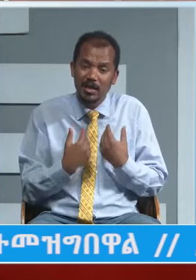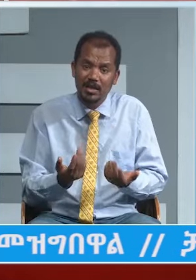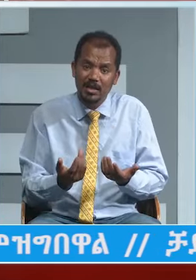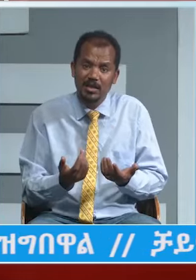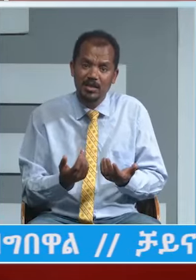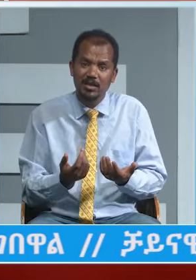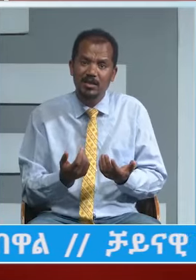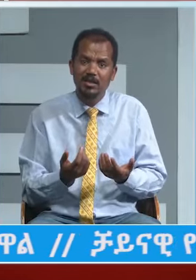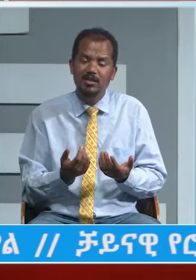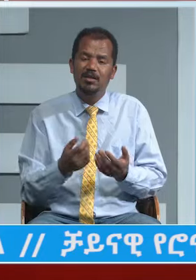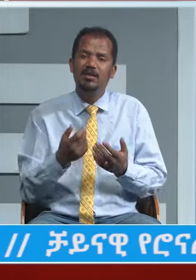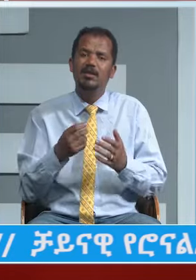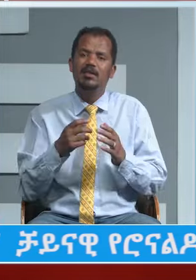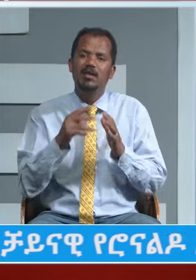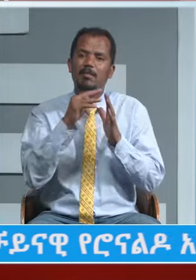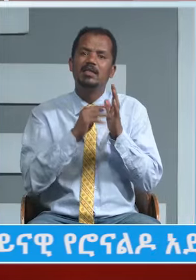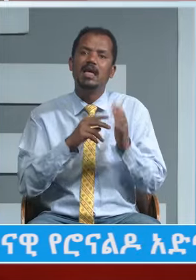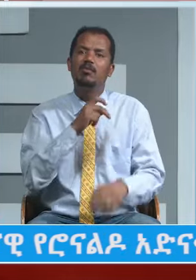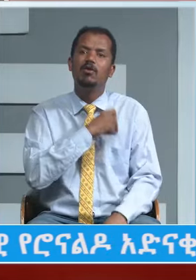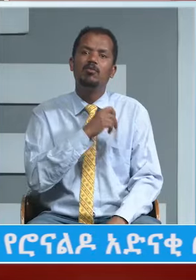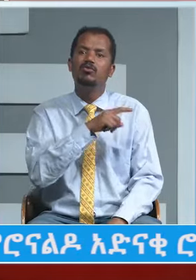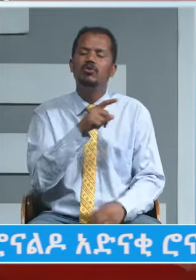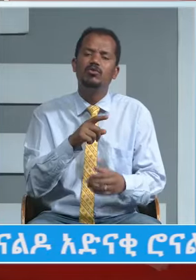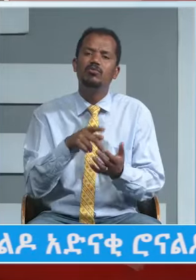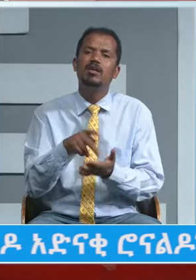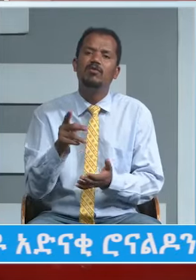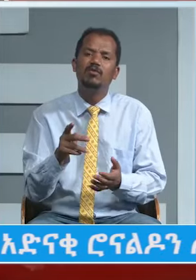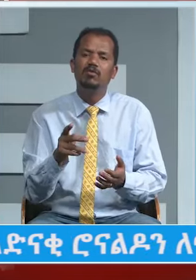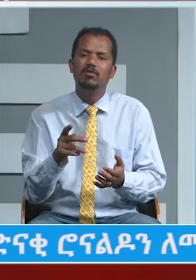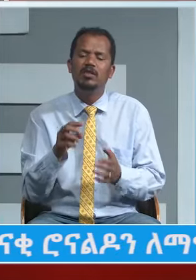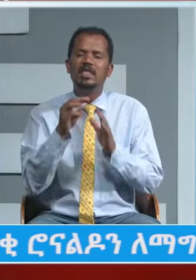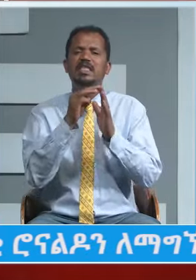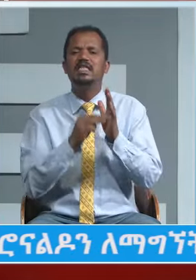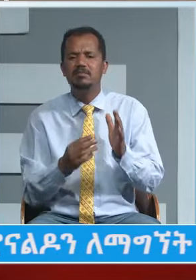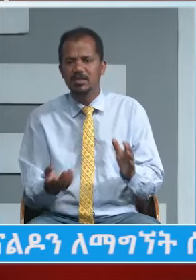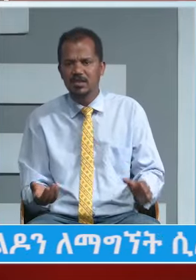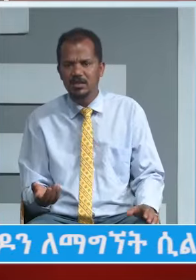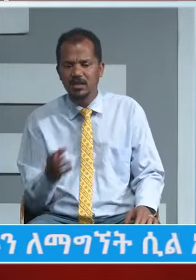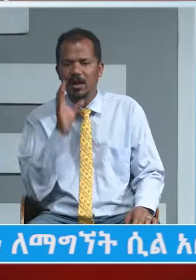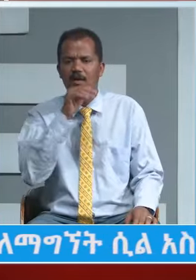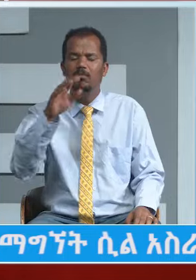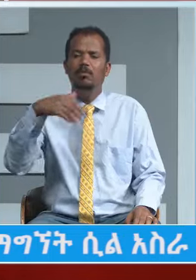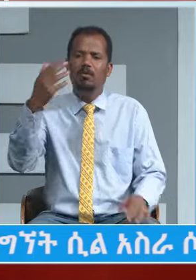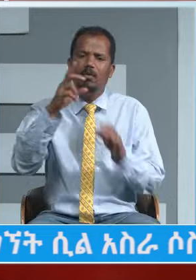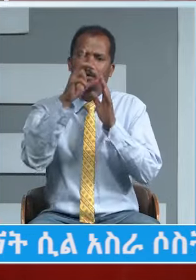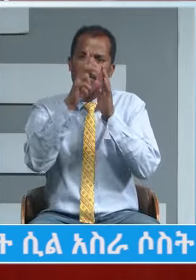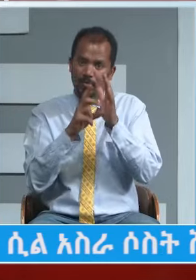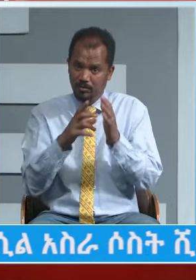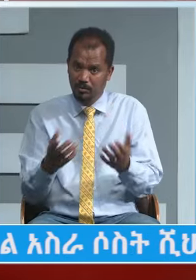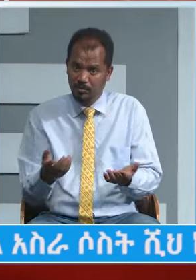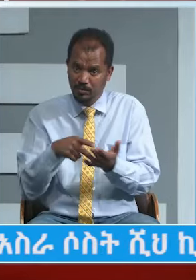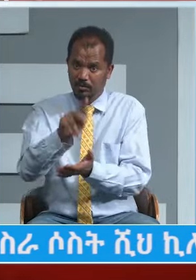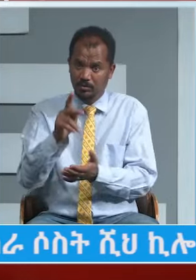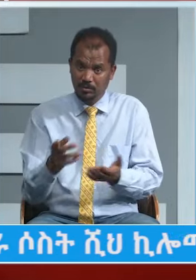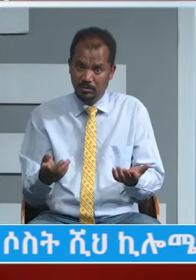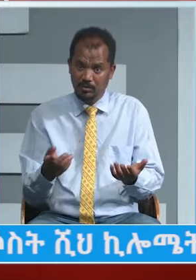ባለንበት ያው የመስከረም ደሞዝ እነርሱ የሚከፍሉት ወይ ጥቅምት ሲያልቅ በኋላ ህዳር ውስጥ